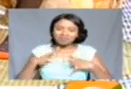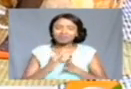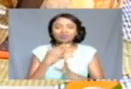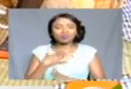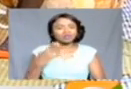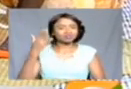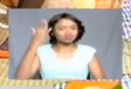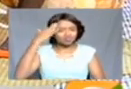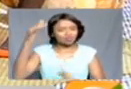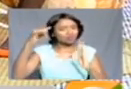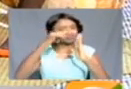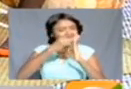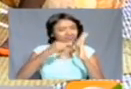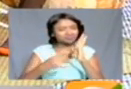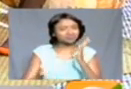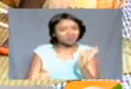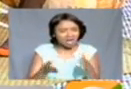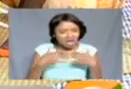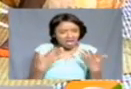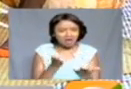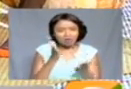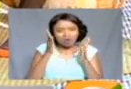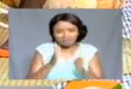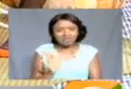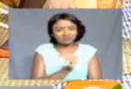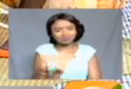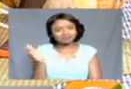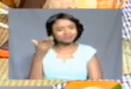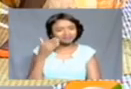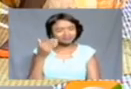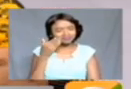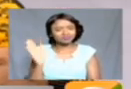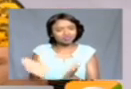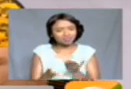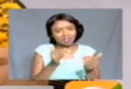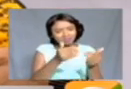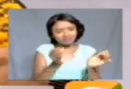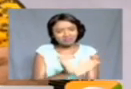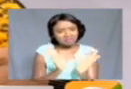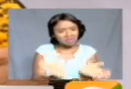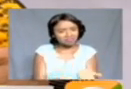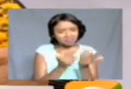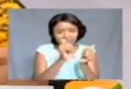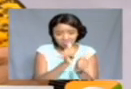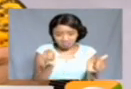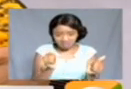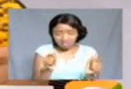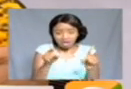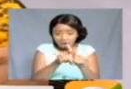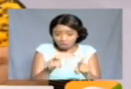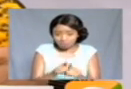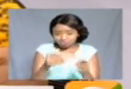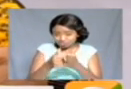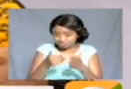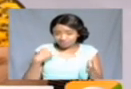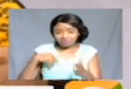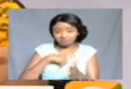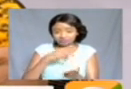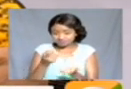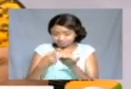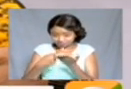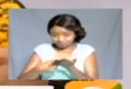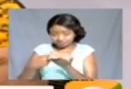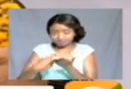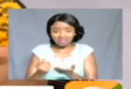isivunjike. Utajuaje? Kasoro kama vile pale mwanzo nilikuwa nimezungumzia sana chakula huwa cha mfanya uelewe kwamba huyu